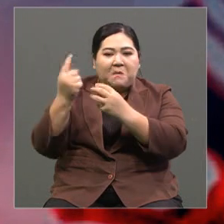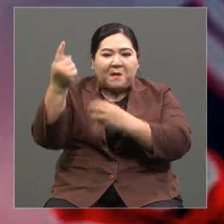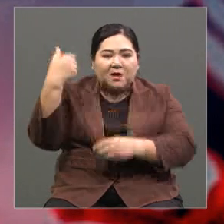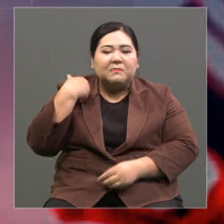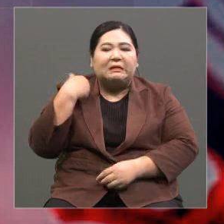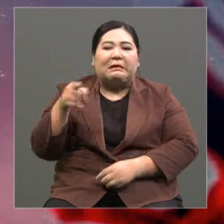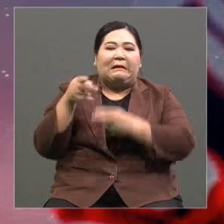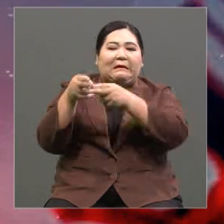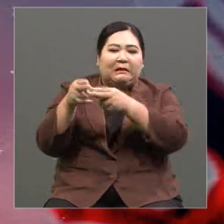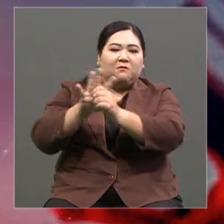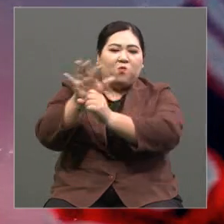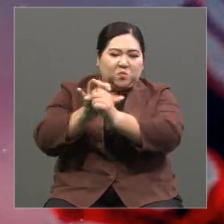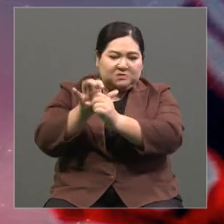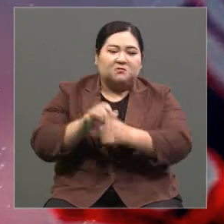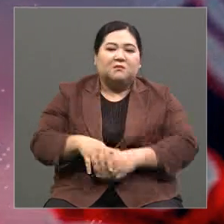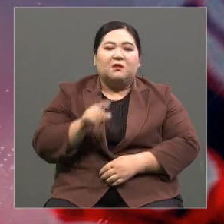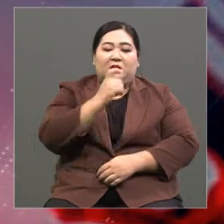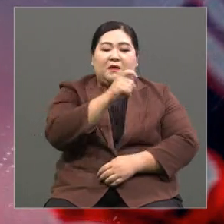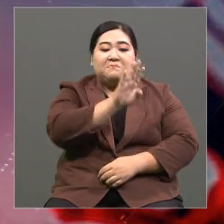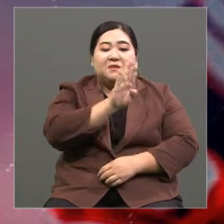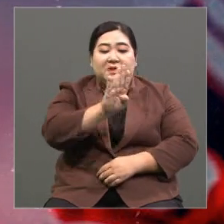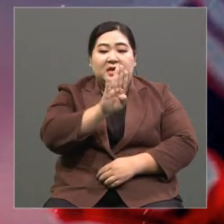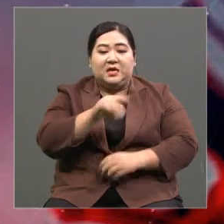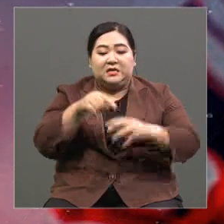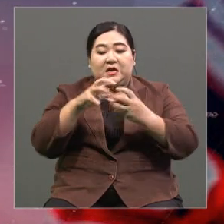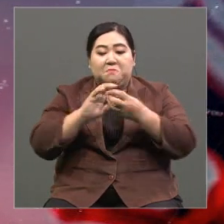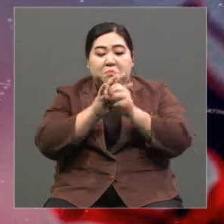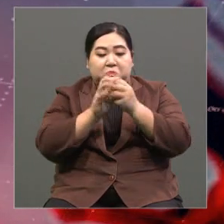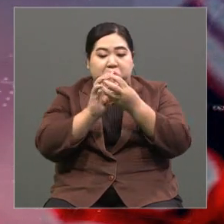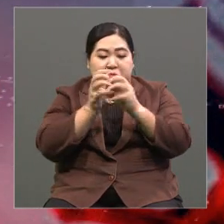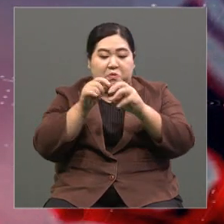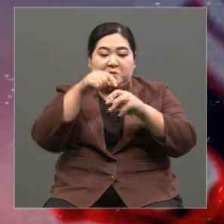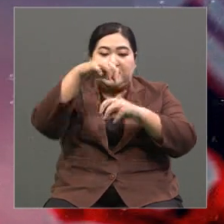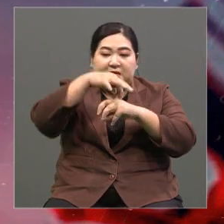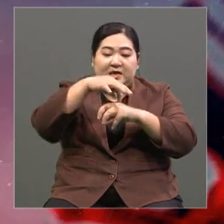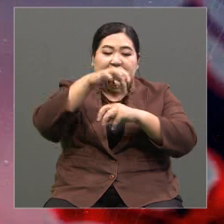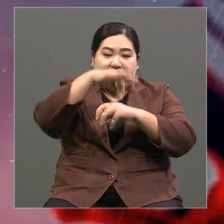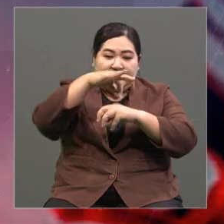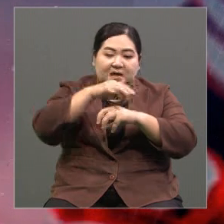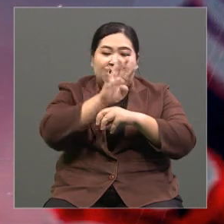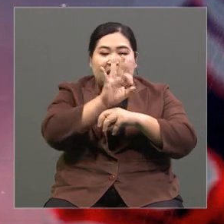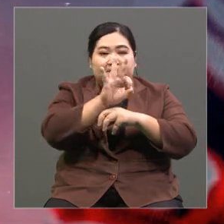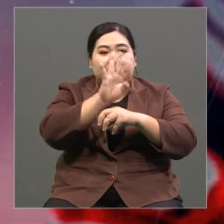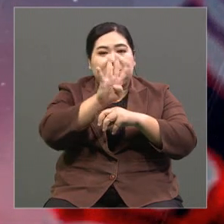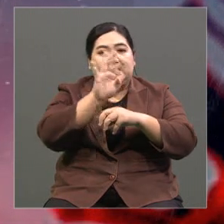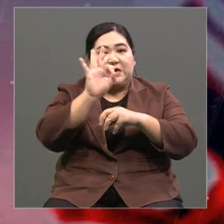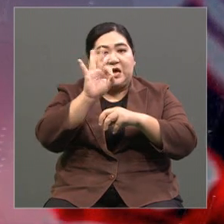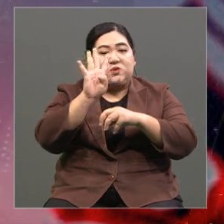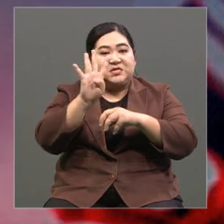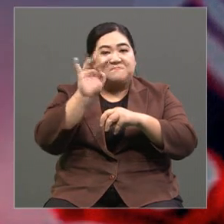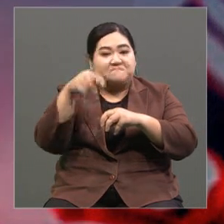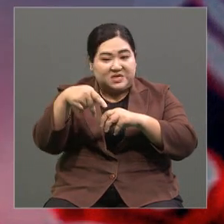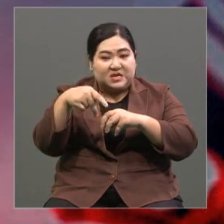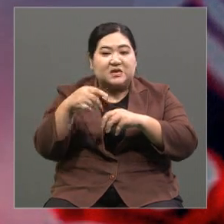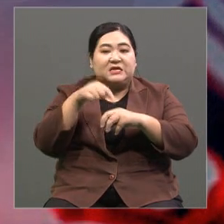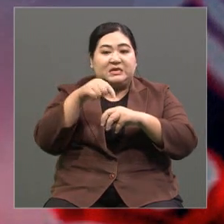hbb.1.16มีการกลายพันธุ์ตรงส่วนที่s494pเพิ่มเติมอีกค่ะซึ่งพบมากขึ้นในอินเดียแล้วก็